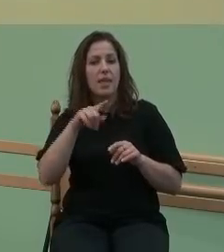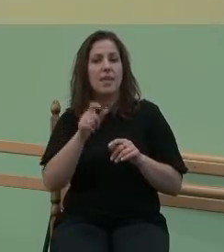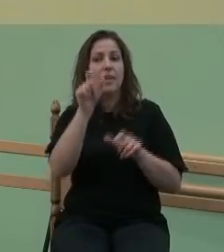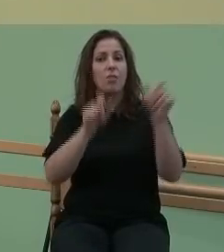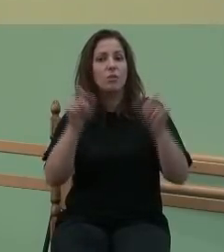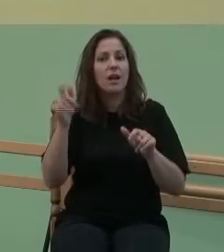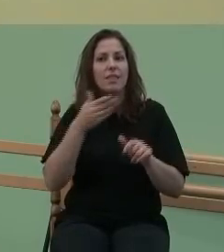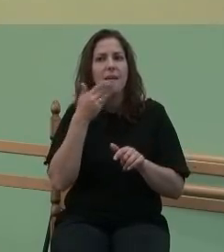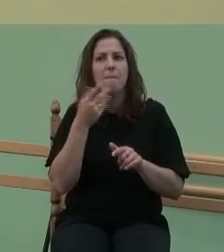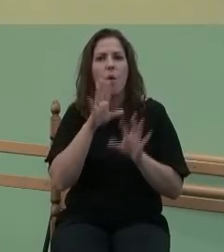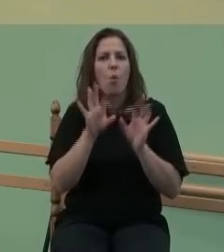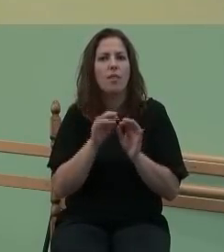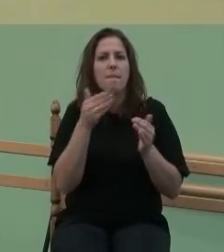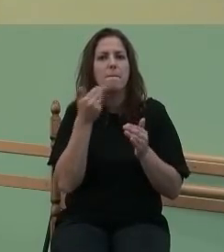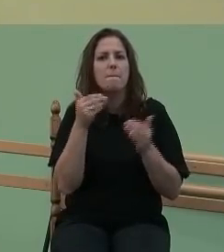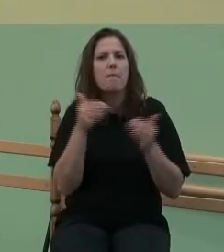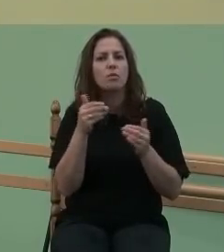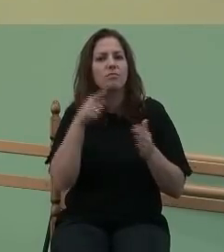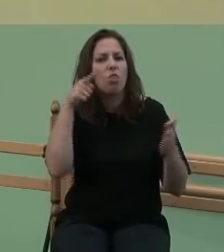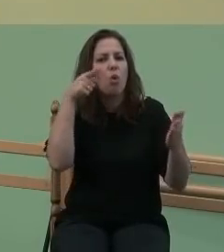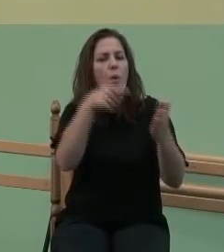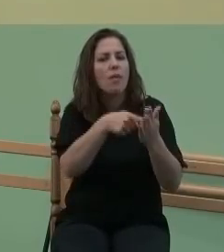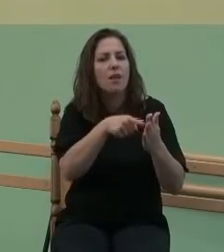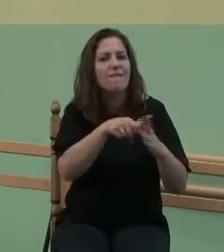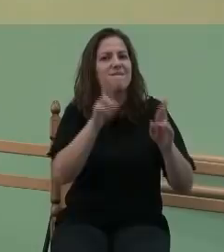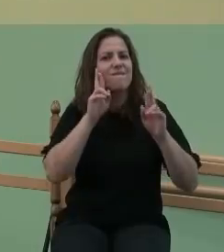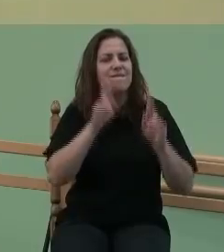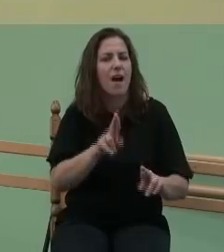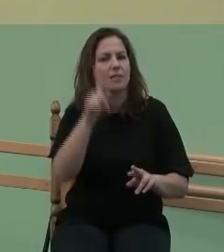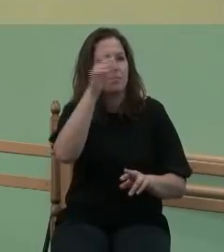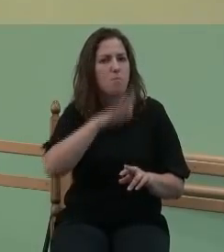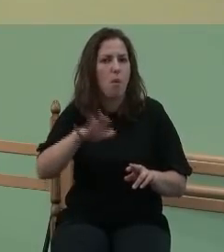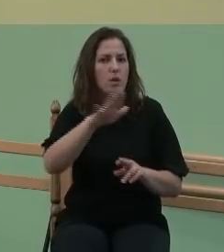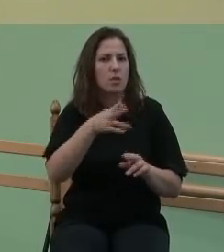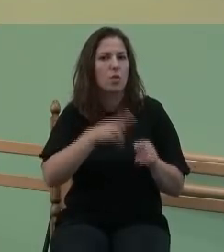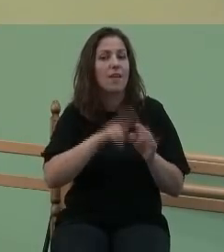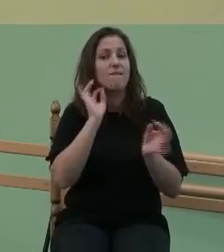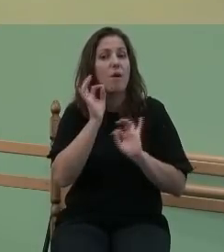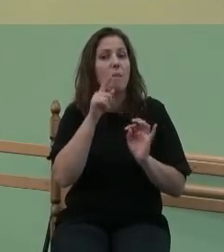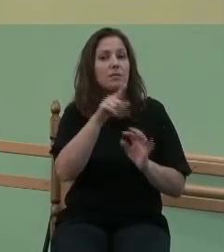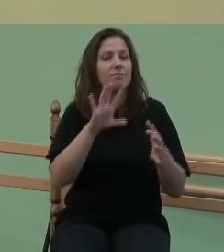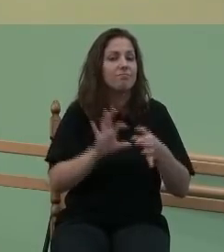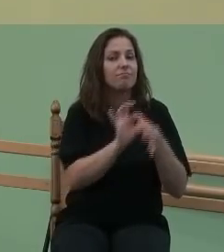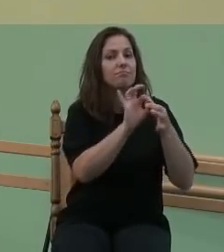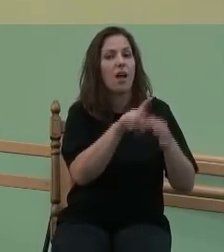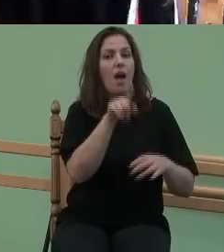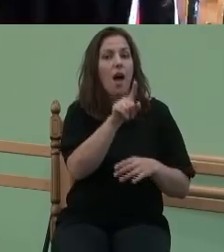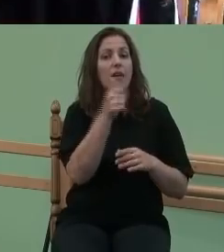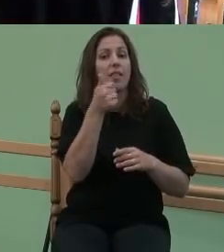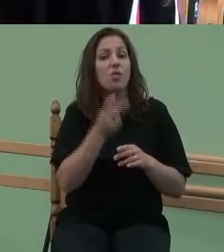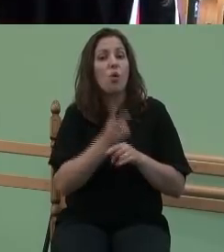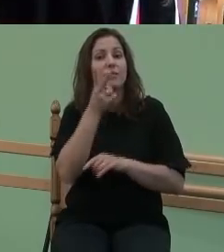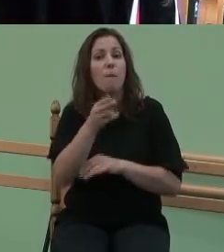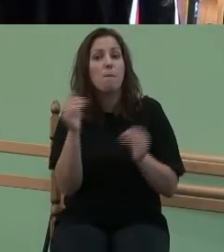nie ma na ogół żadnej możliwości dotarcia do faktów społecznych, do których informacje te się odnoszą, a jedyną